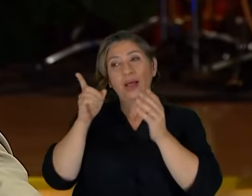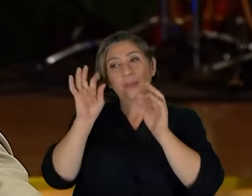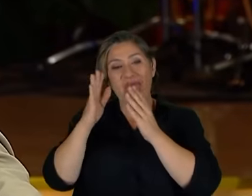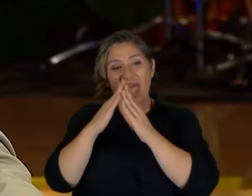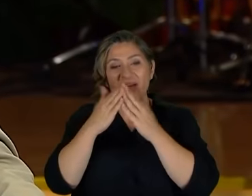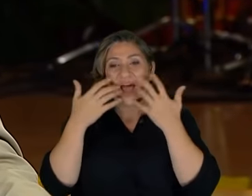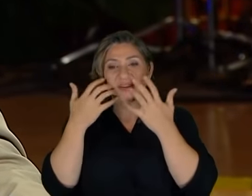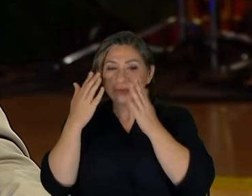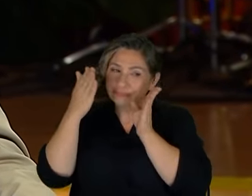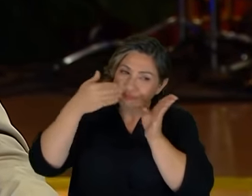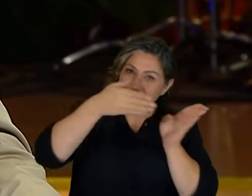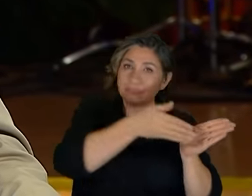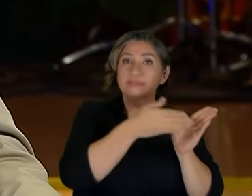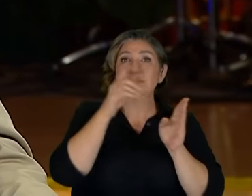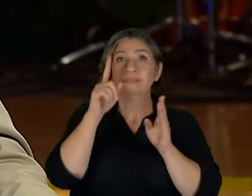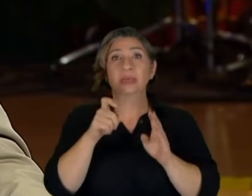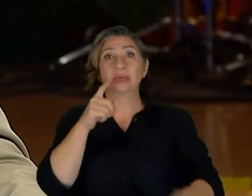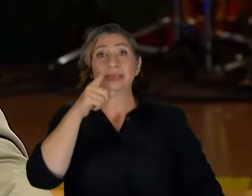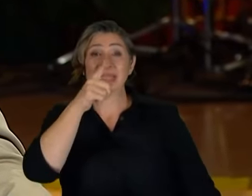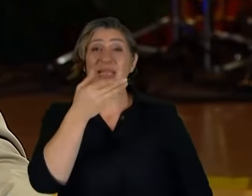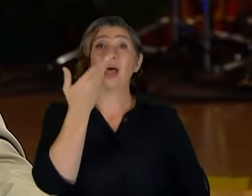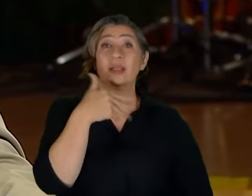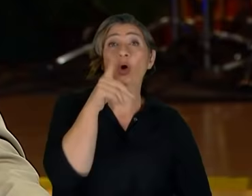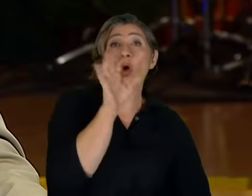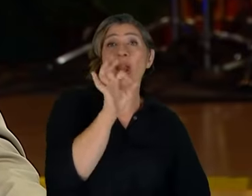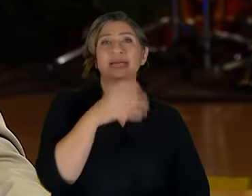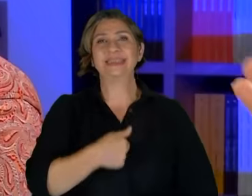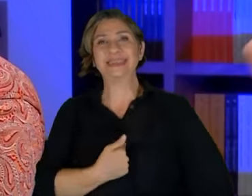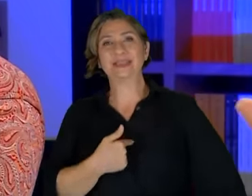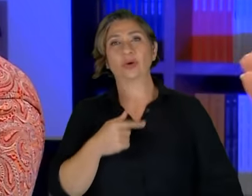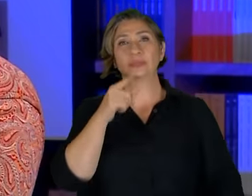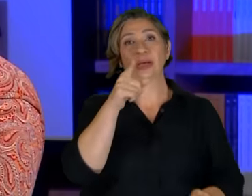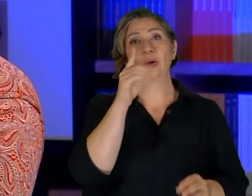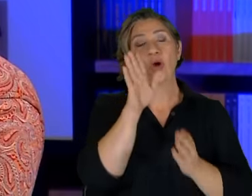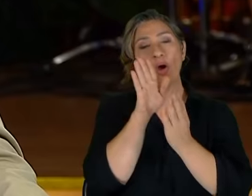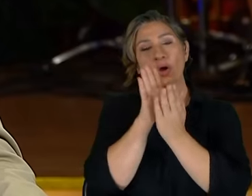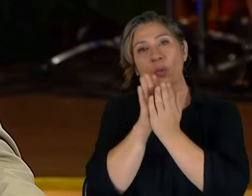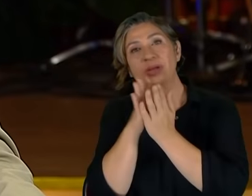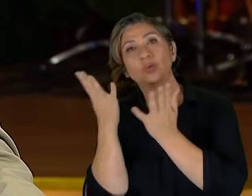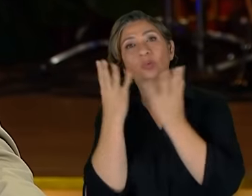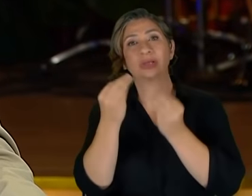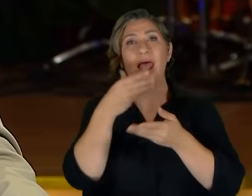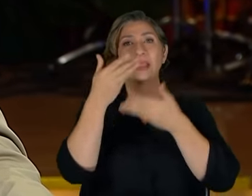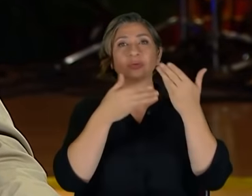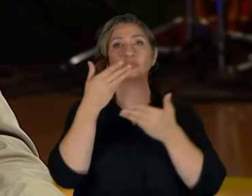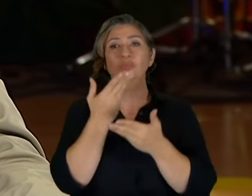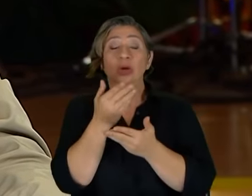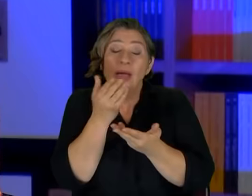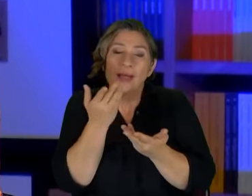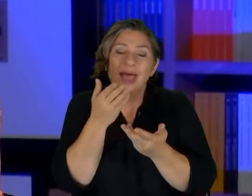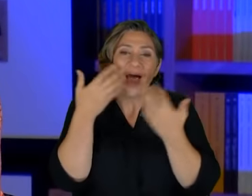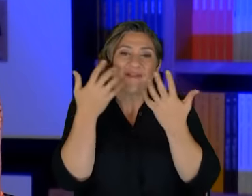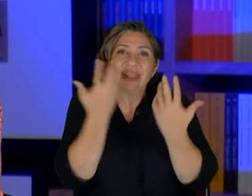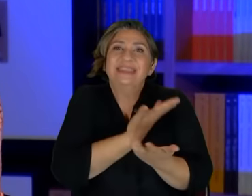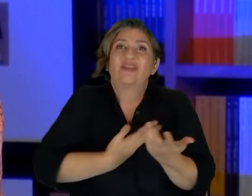Ev hayvanları için mi yaşıyorlar falan. Mesela şimdi sen de bahsederken öyle hissediyorum. Yani sen de onu çok güzel bahsediyorsun. Seviyorsun. Bir